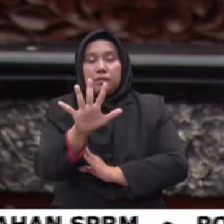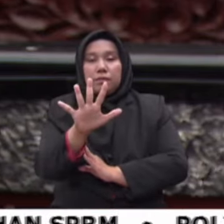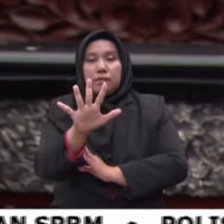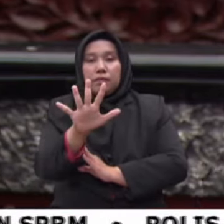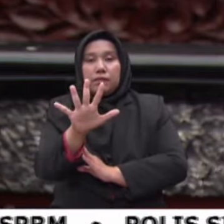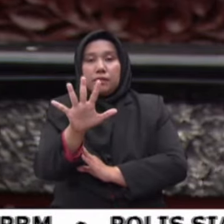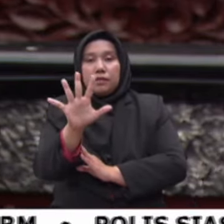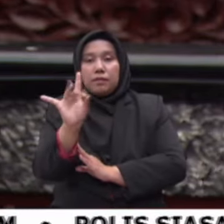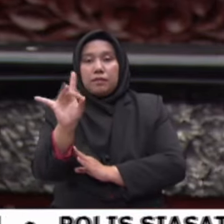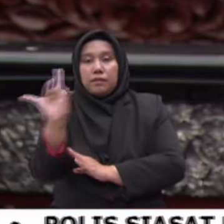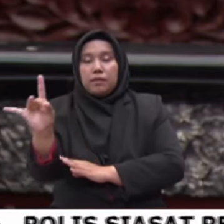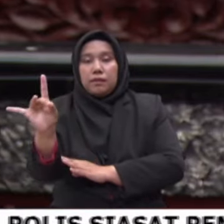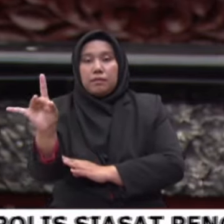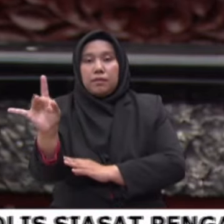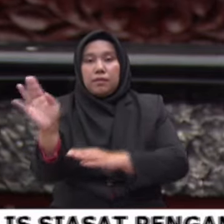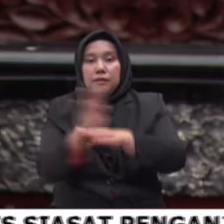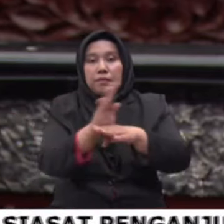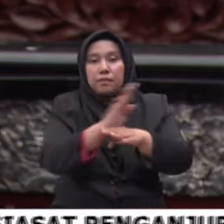usahawan.